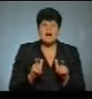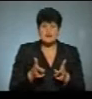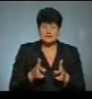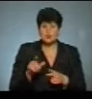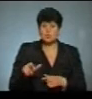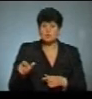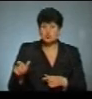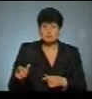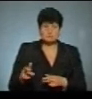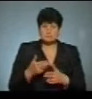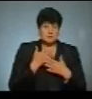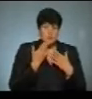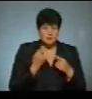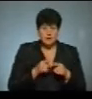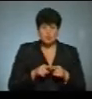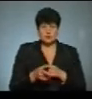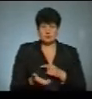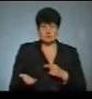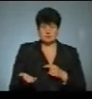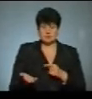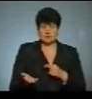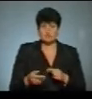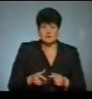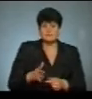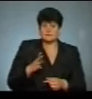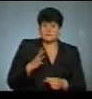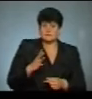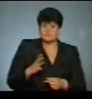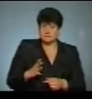люди позбавлені цієї можливості, і вони змушені